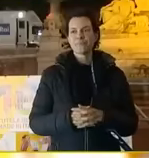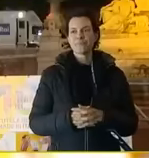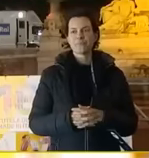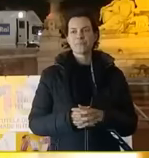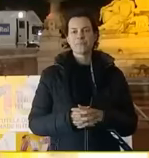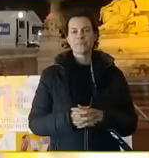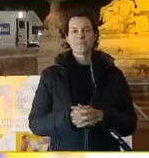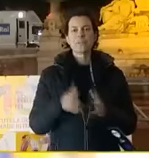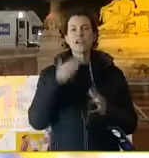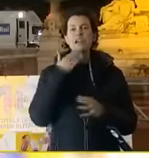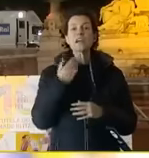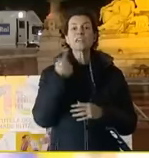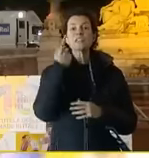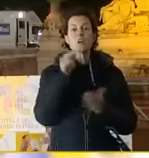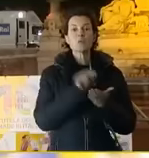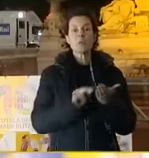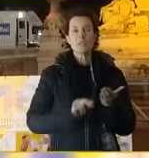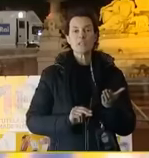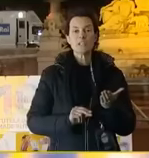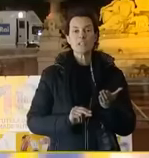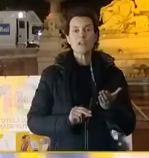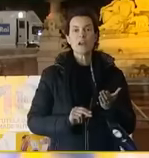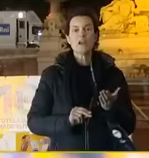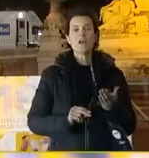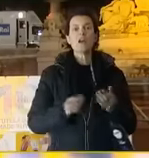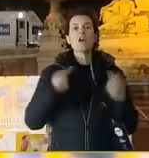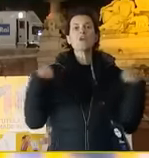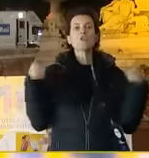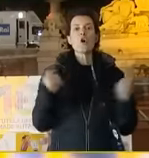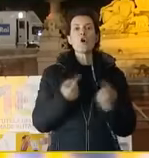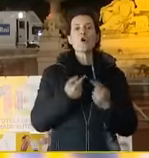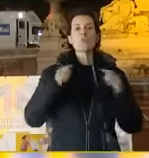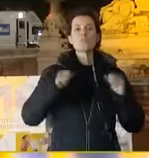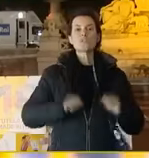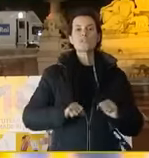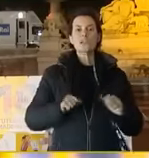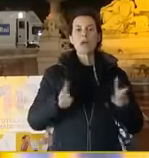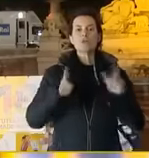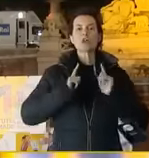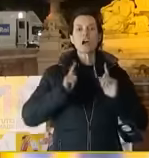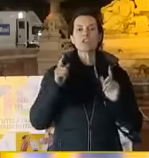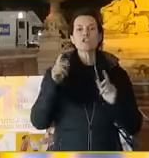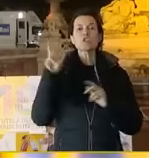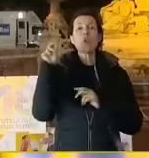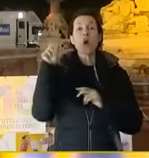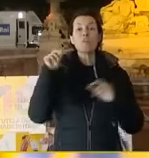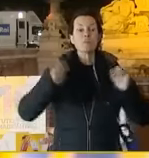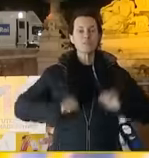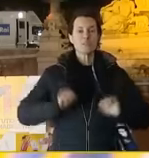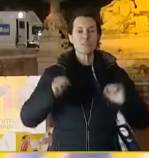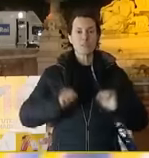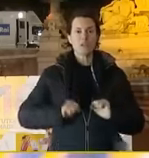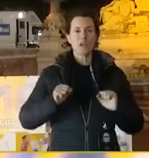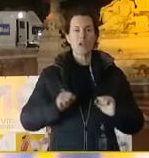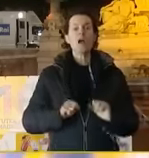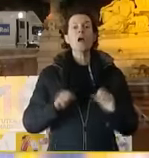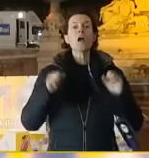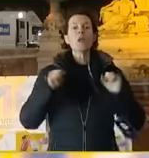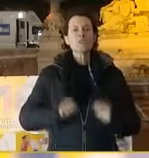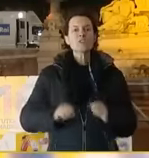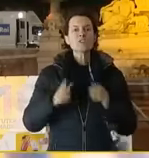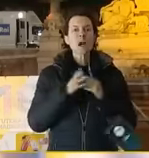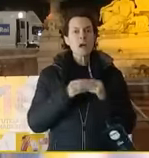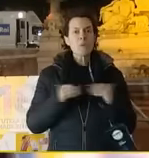Con una sola matita noi possiamo darci una nuova possibilità, e possiamo